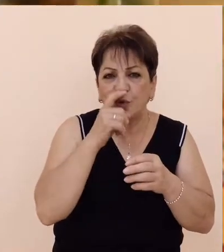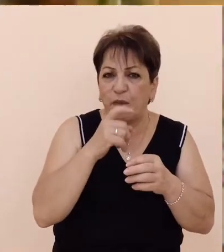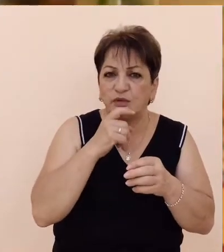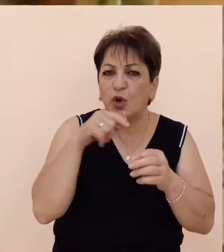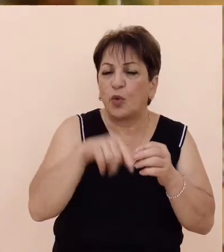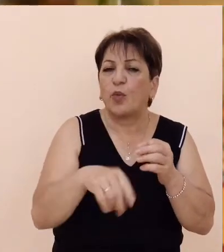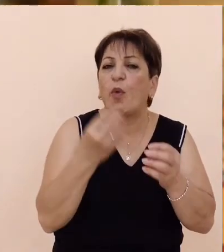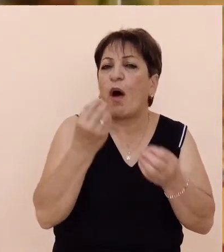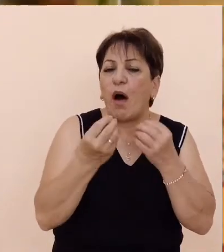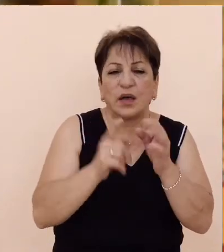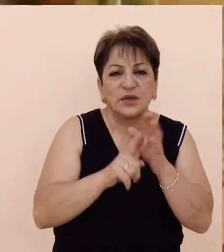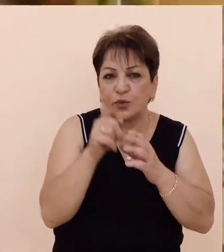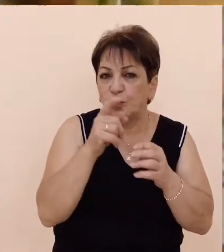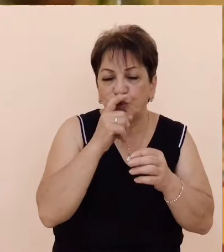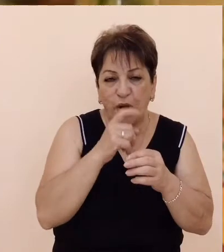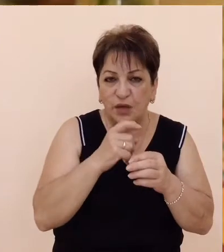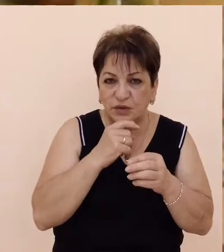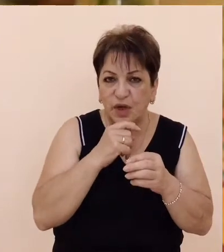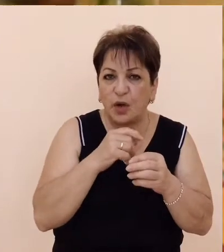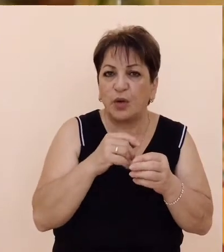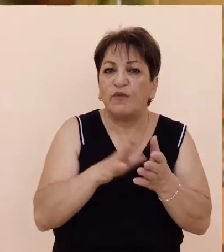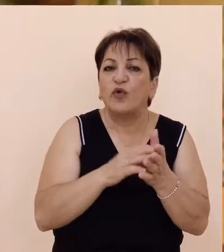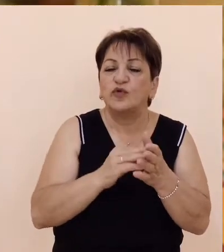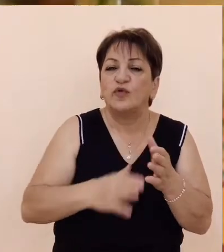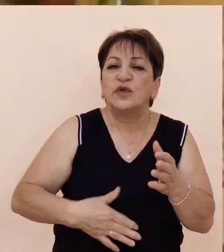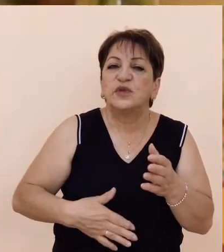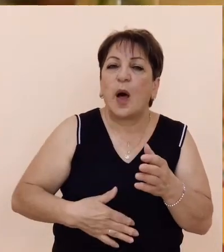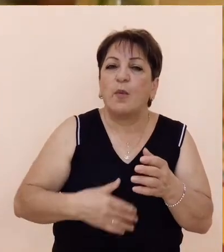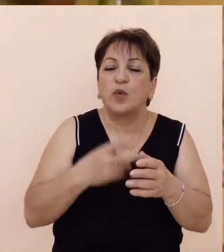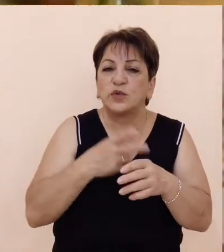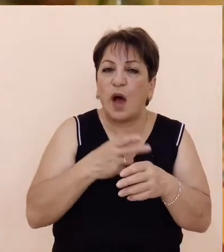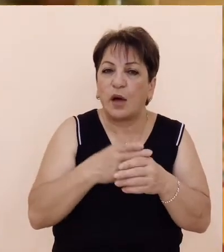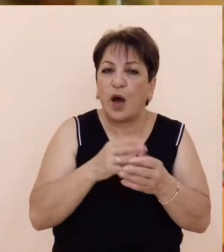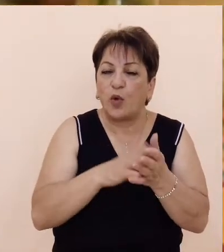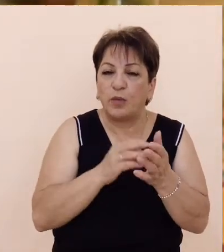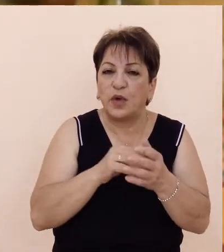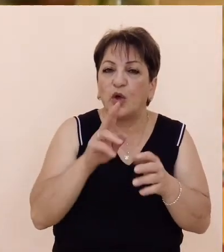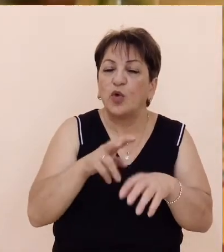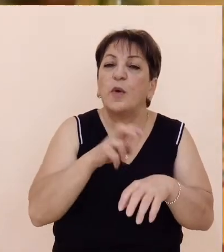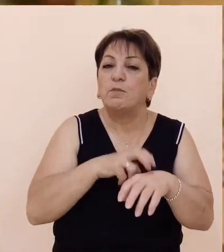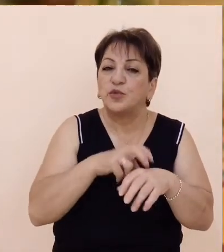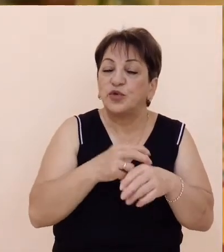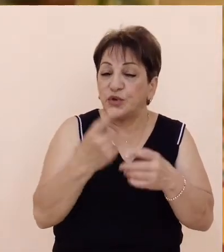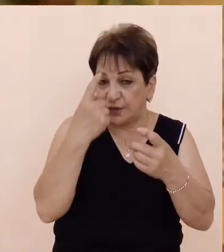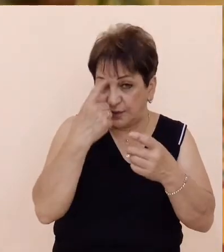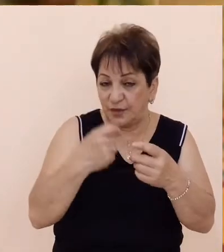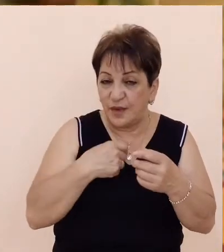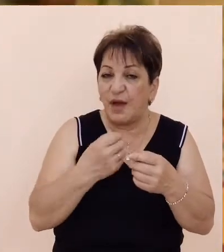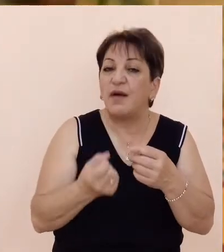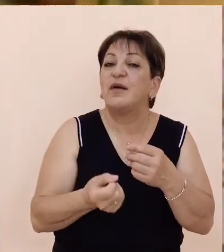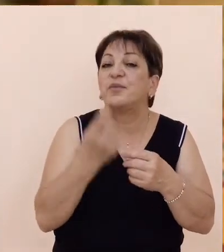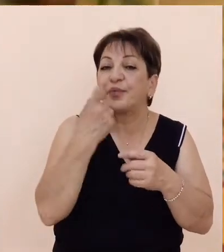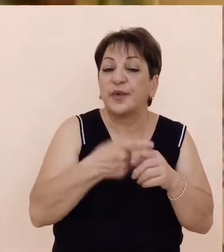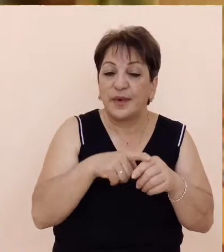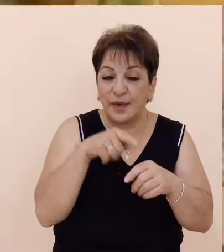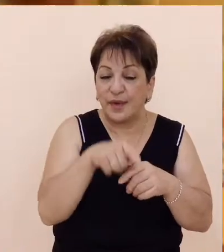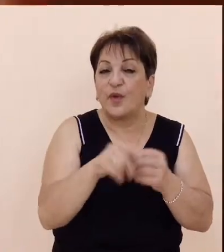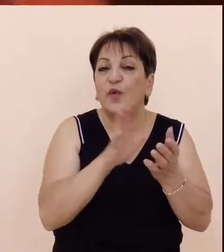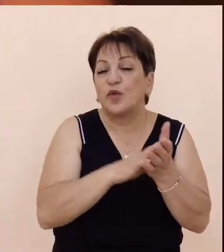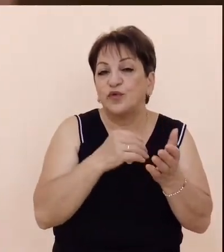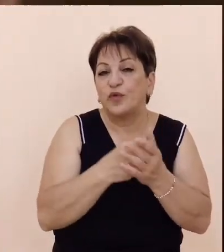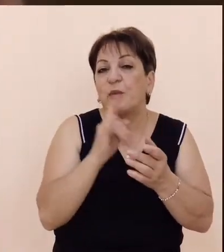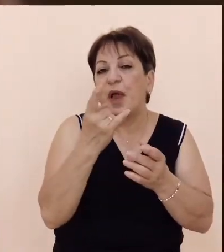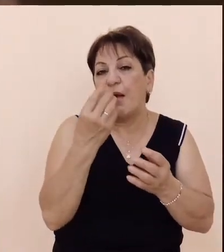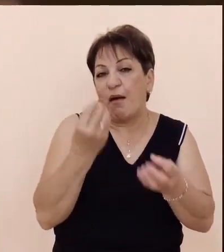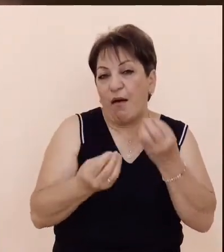հասկանում, որ դա երեխայի խաղն է, կարծես ստամոքսի խանգարում լիներ, հետո բժիշկներից տեղեկացա, որ դա հենց երեխայի խաղն է,